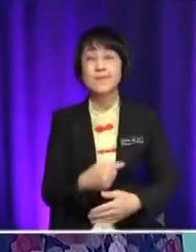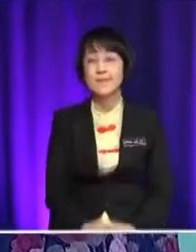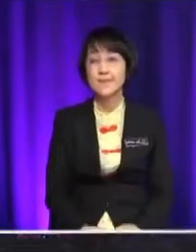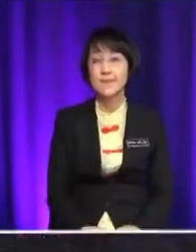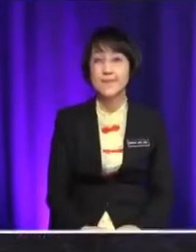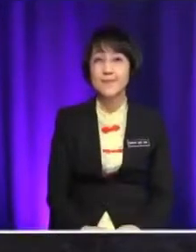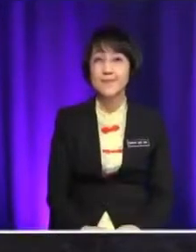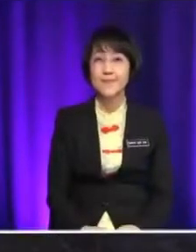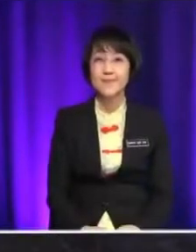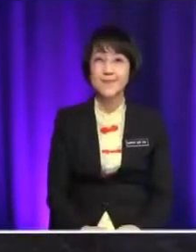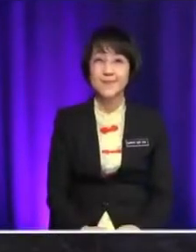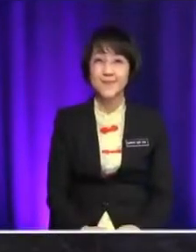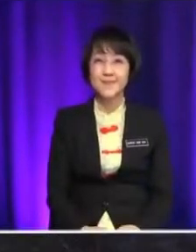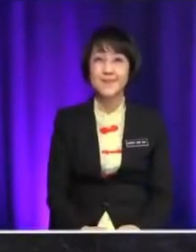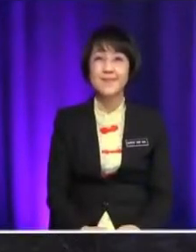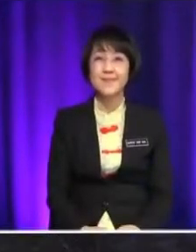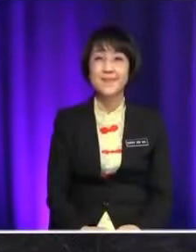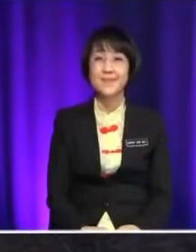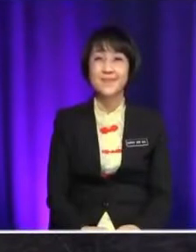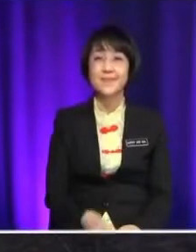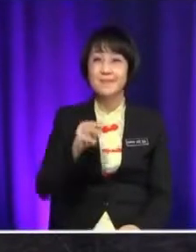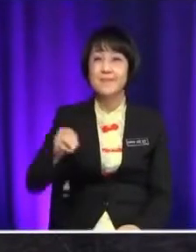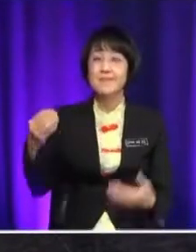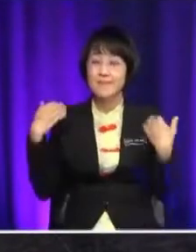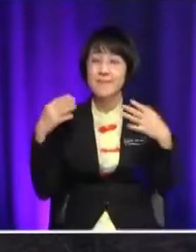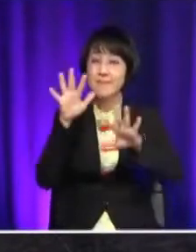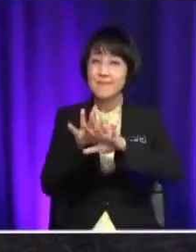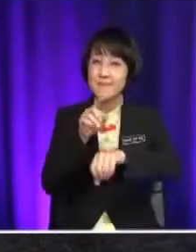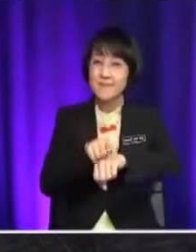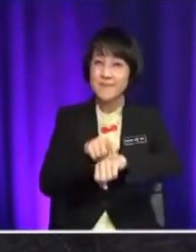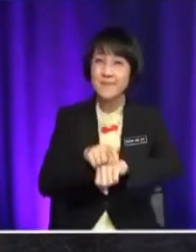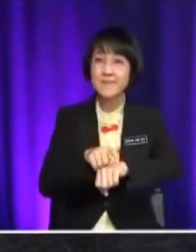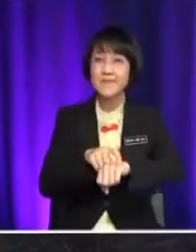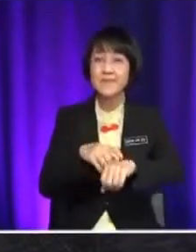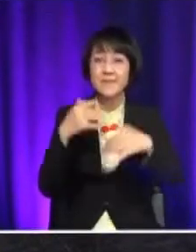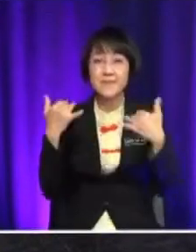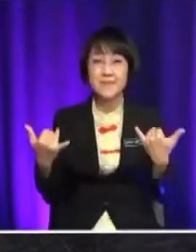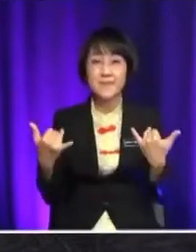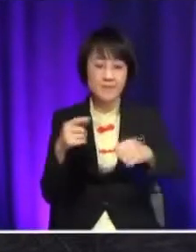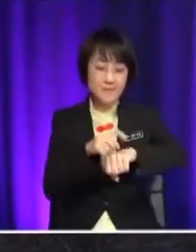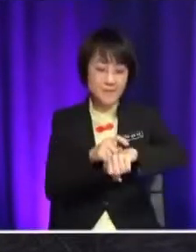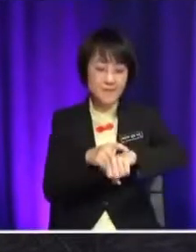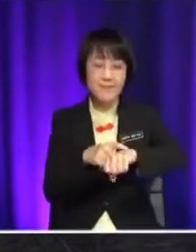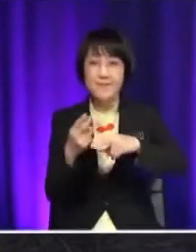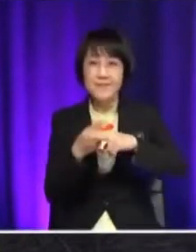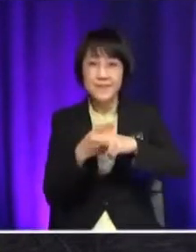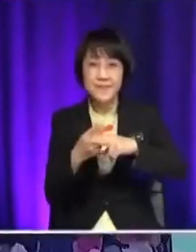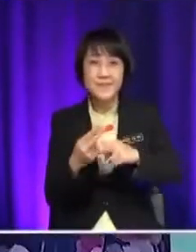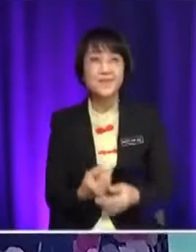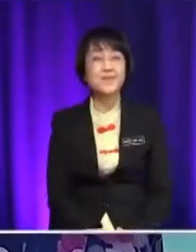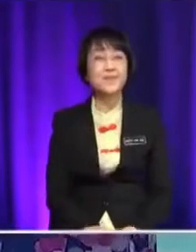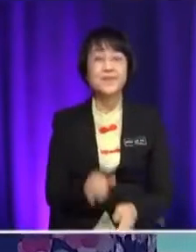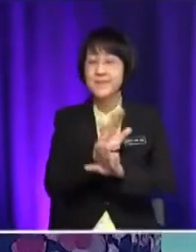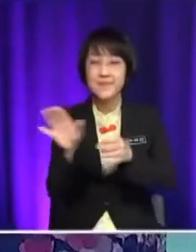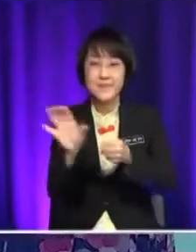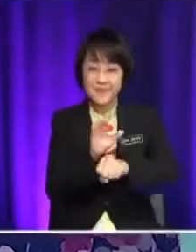masa tetapi kita yang keterbatasan masa. Jadi teruskan cikgu dengan penilaian komunikasi lisan. Okey, ini dia. untuk